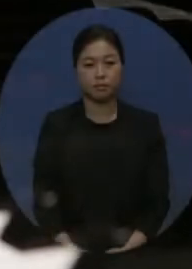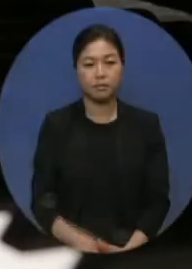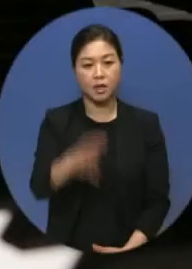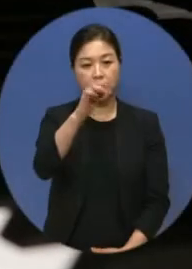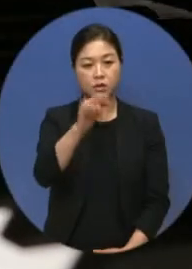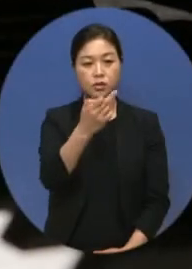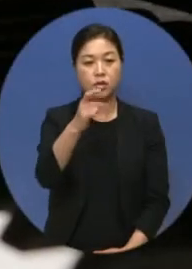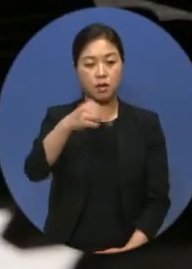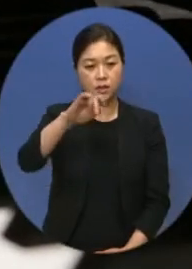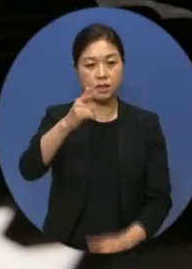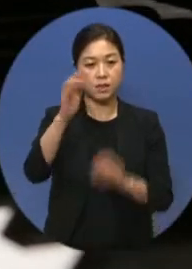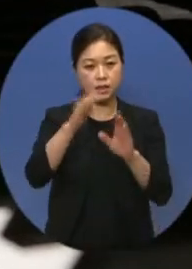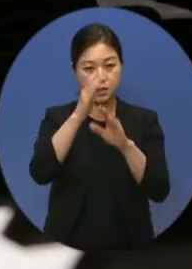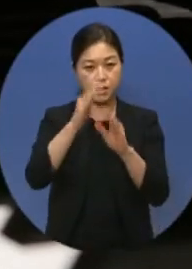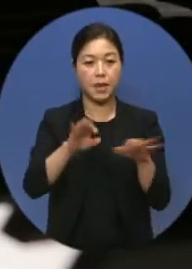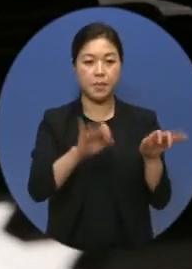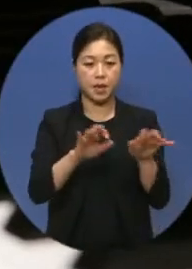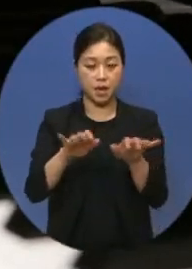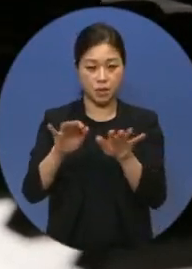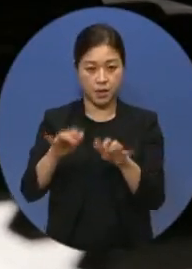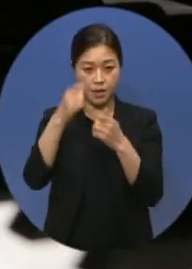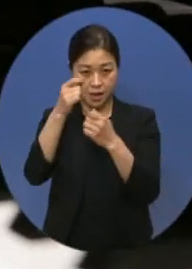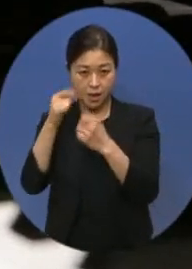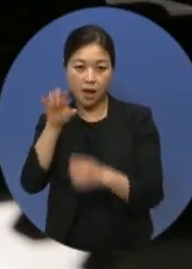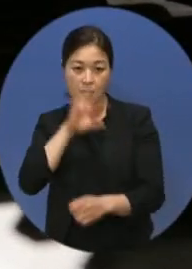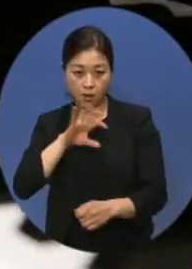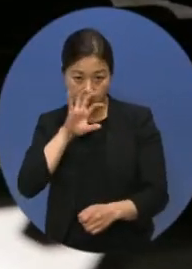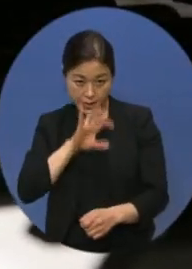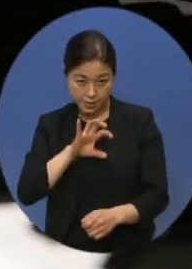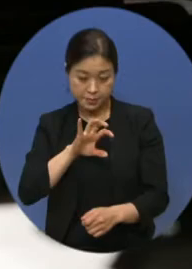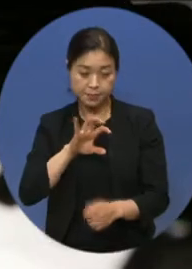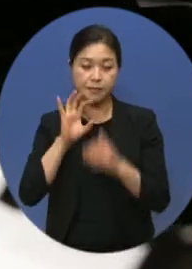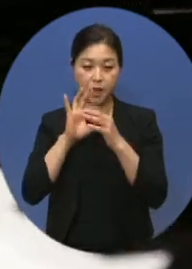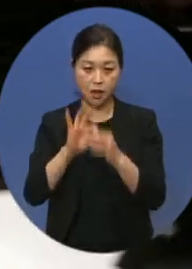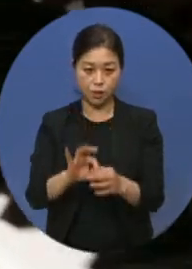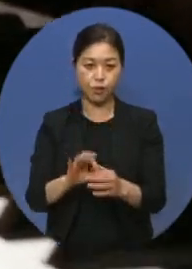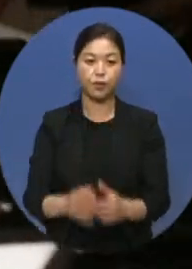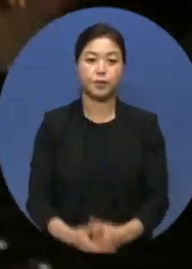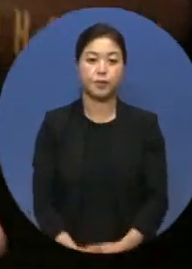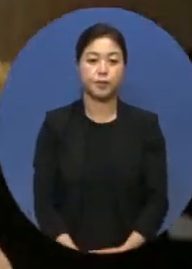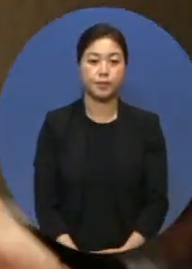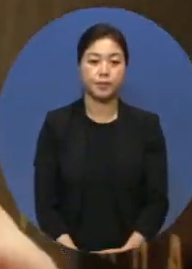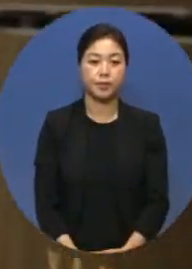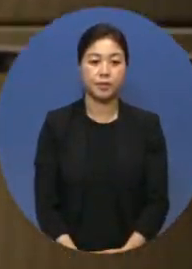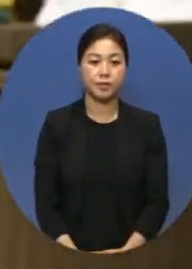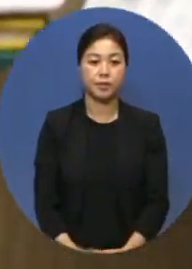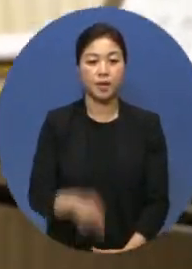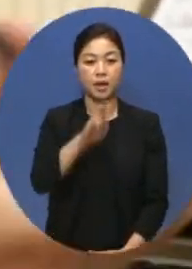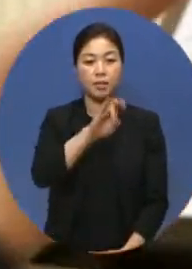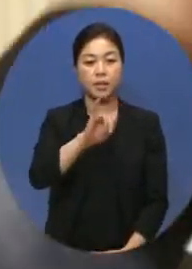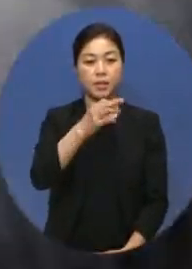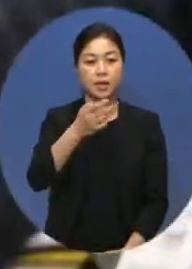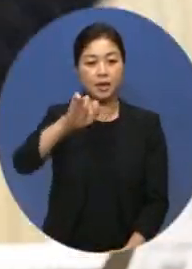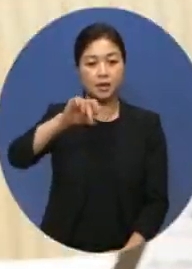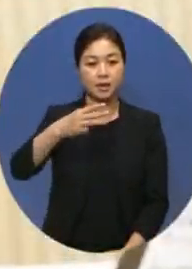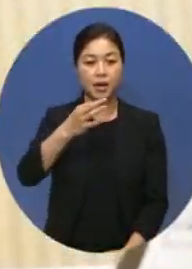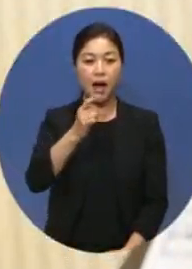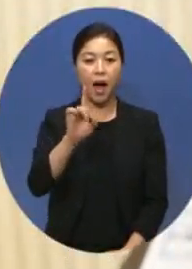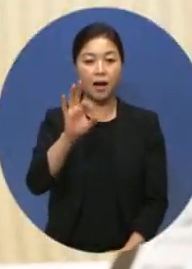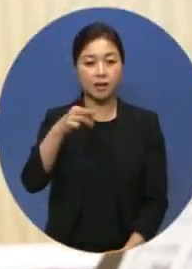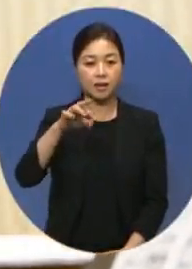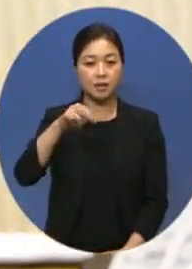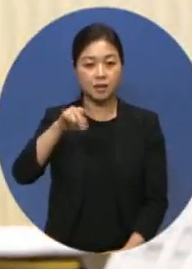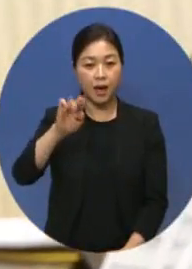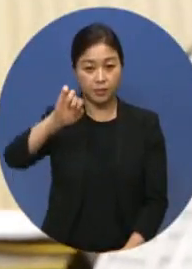윤혁진 지휘자의 반주에 맞춰 연습을 이어가는 합창단. 미라클 앙상블을 이끌고 있는